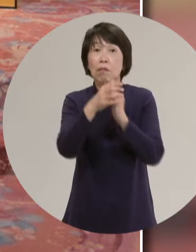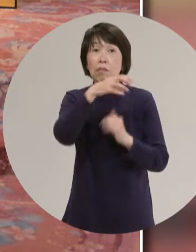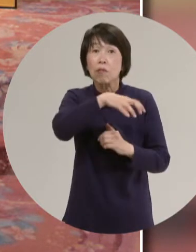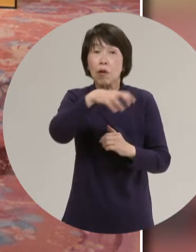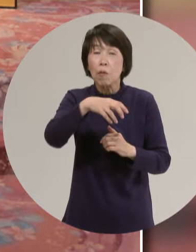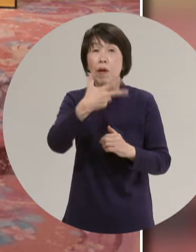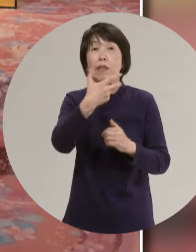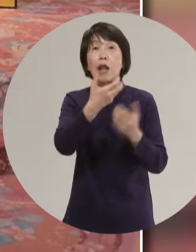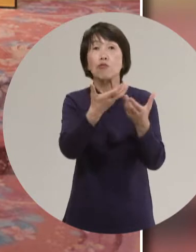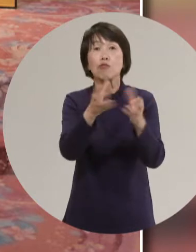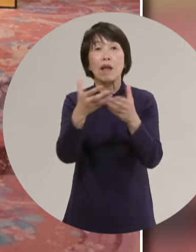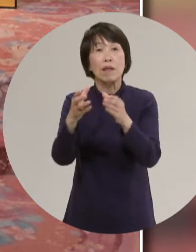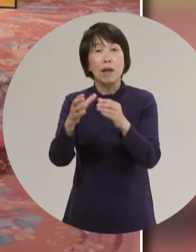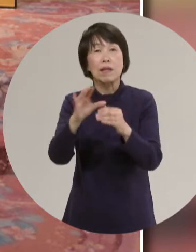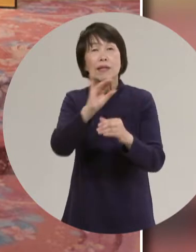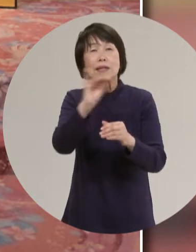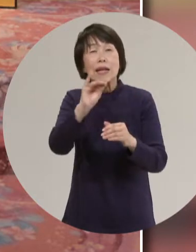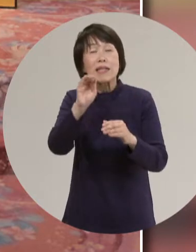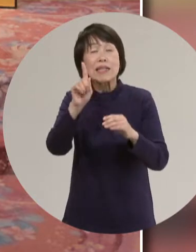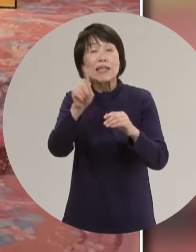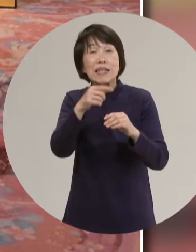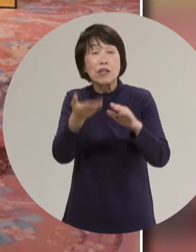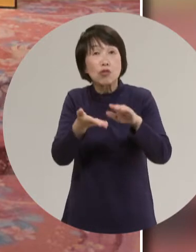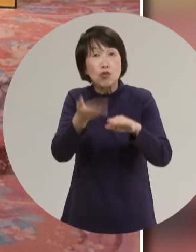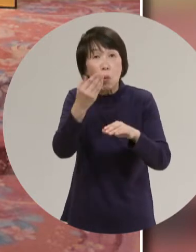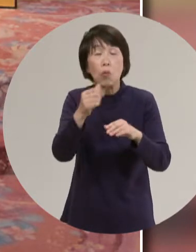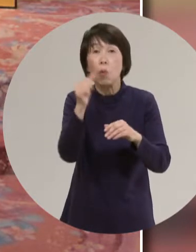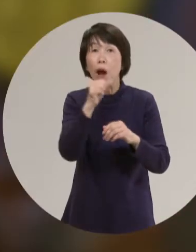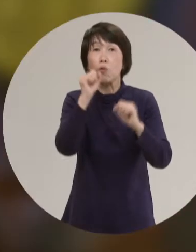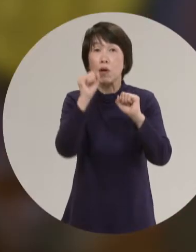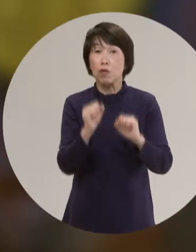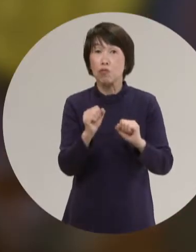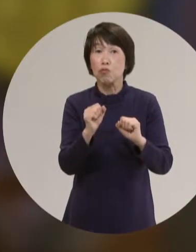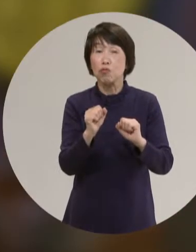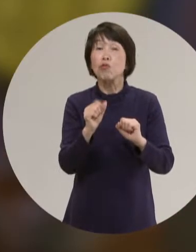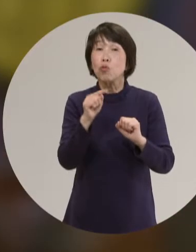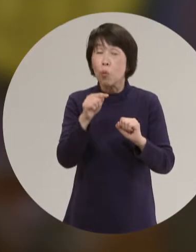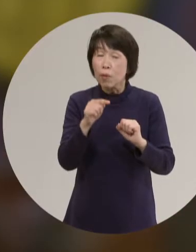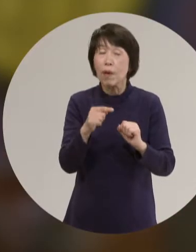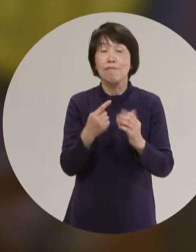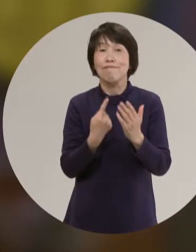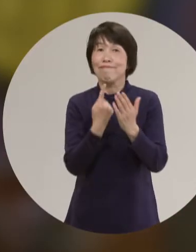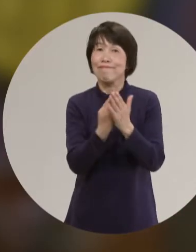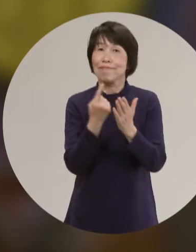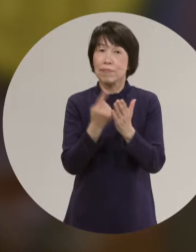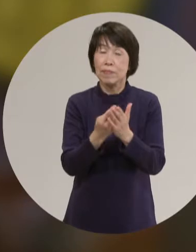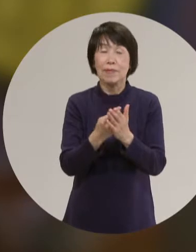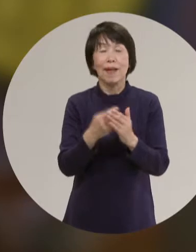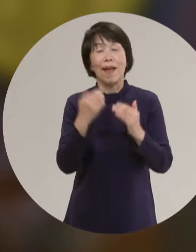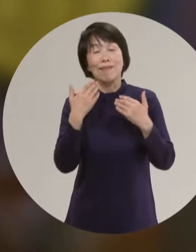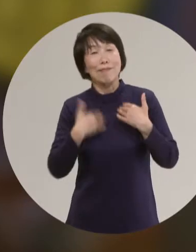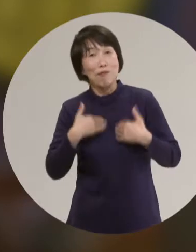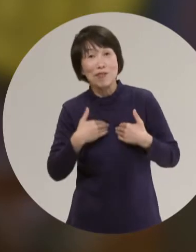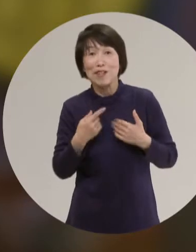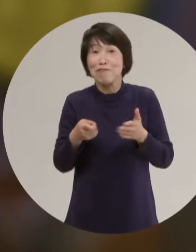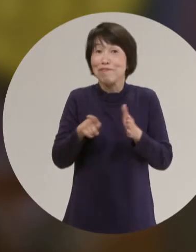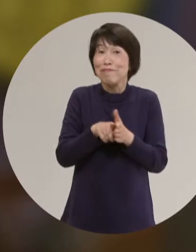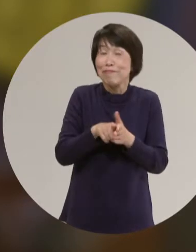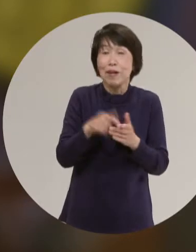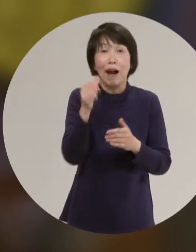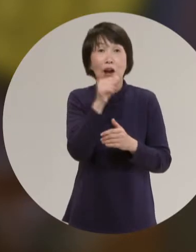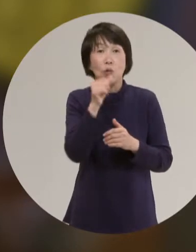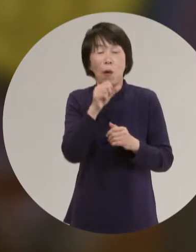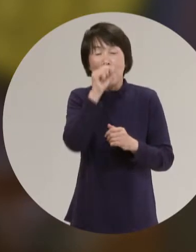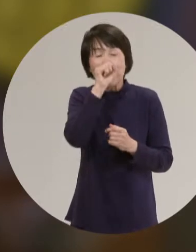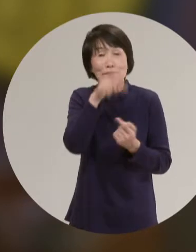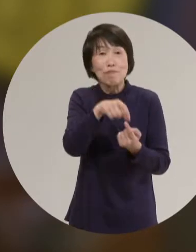そ70団体、1000人以上のガイドがいる中、ユーマを交えた話術が評価され、去年最優